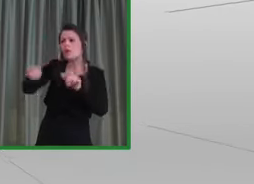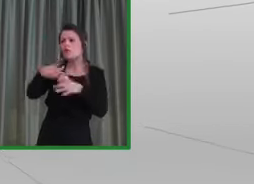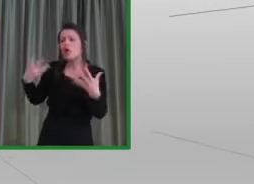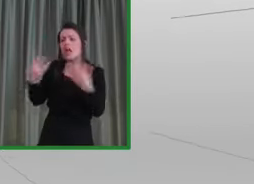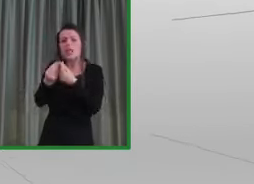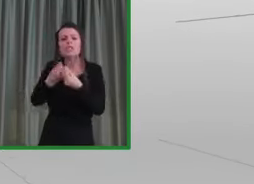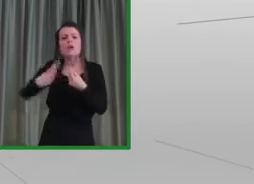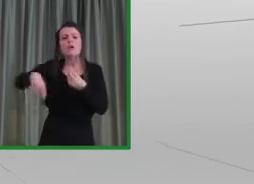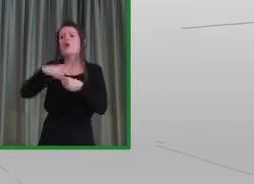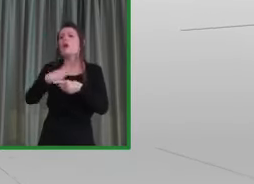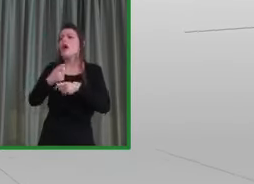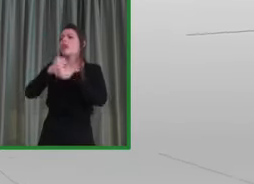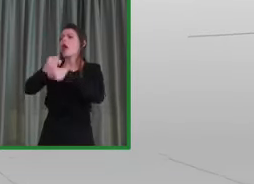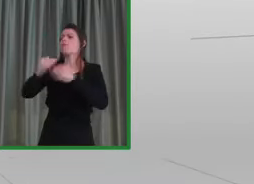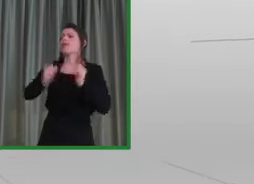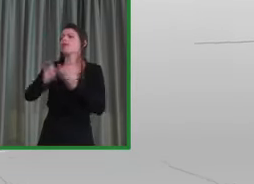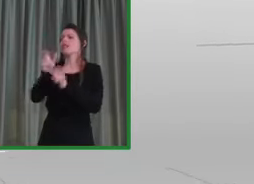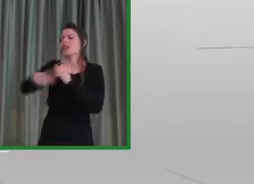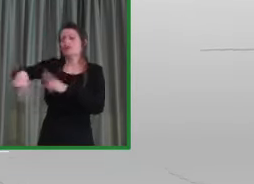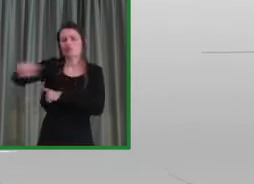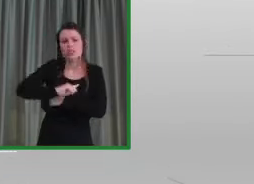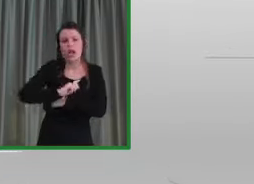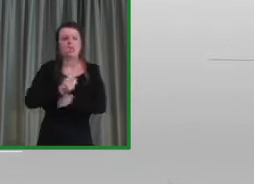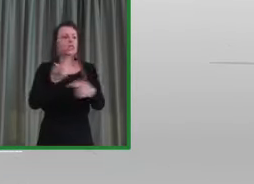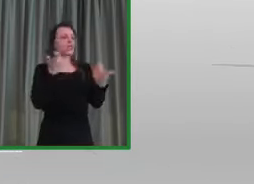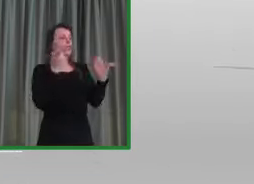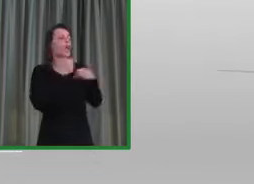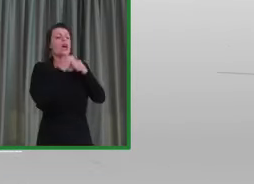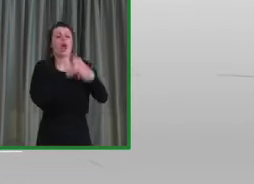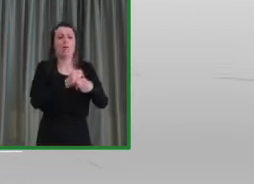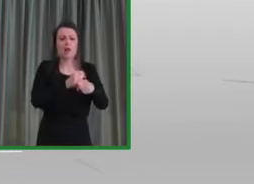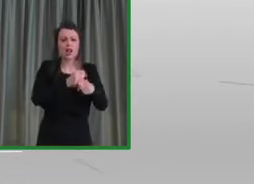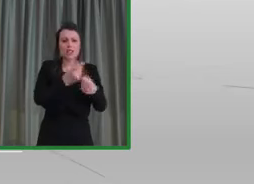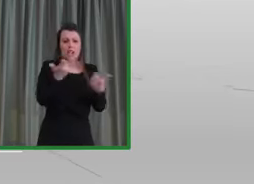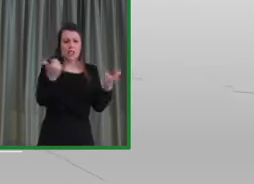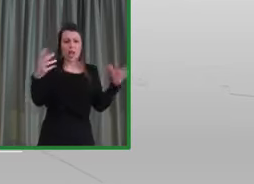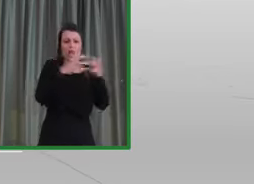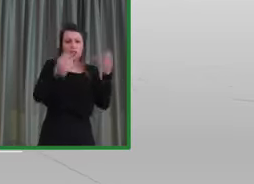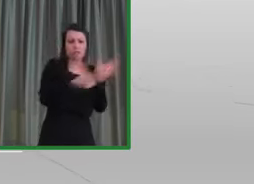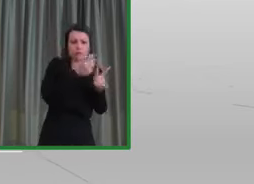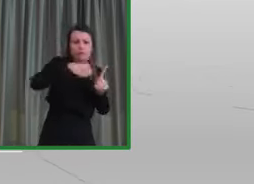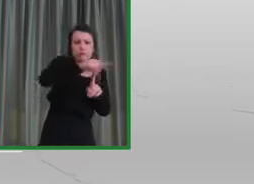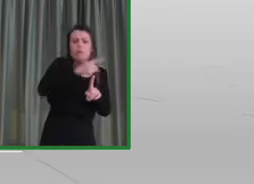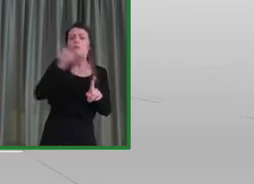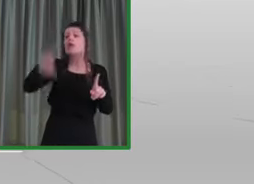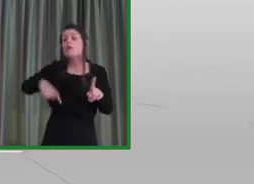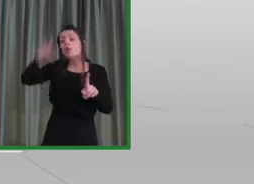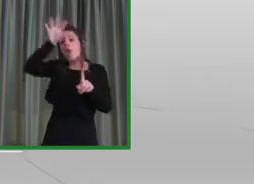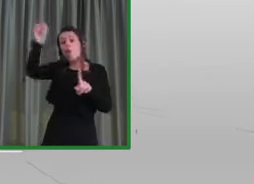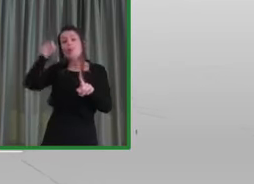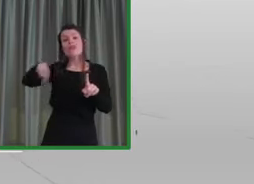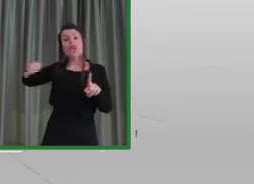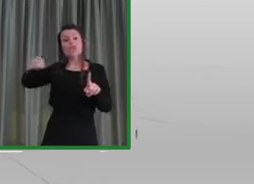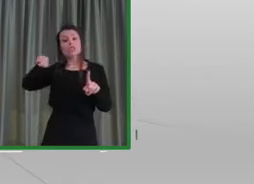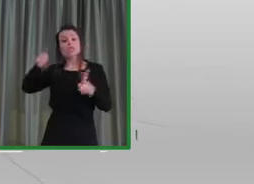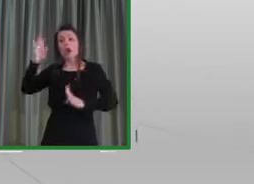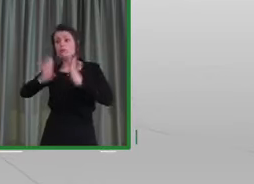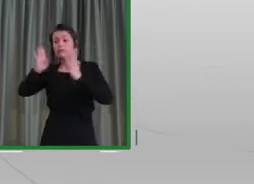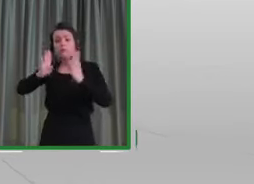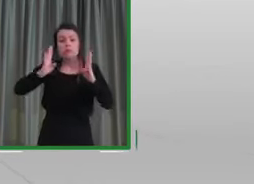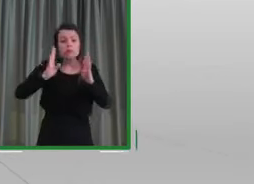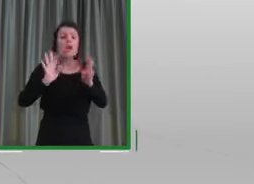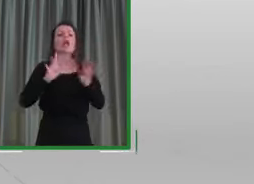con la scienza cioè con le università ecco attraverso questo confronto secondo noi è una buona base operativa per